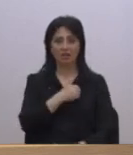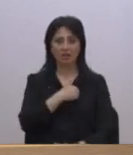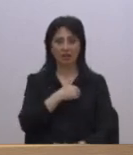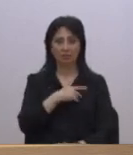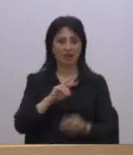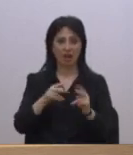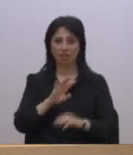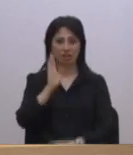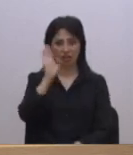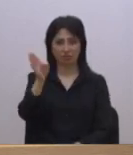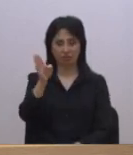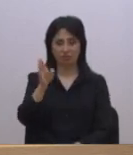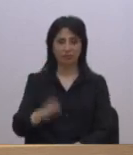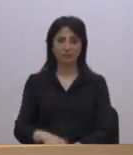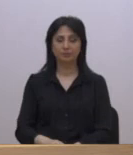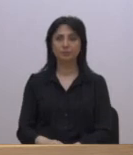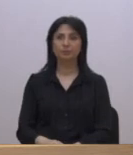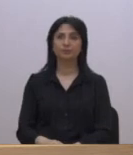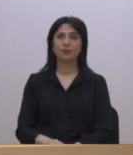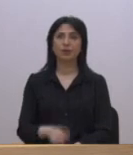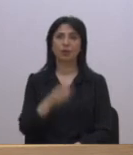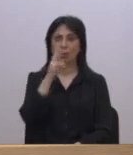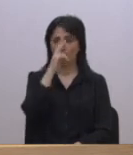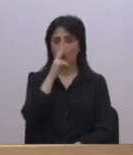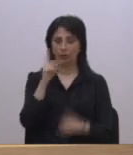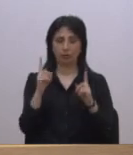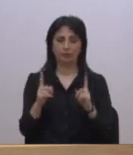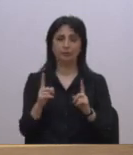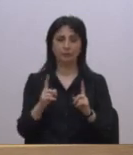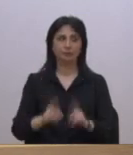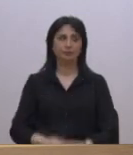არ შეიცვლება არც ერთ შემთხვევაში. ორი თვის მანძილზე